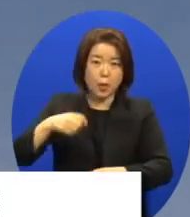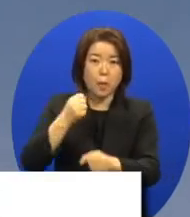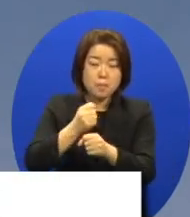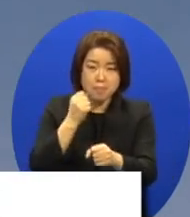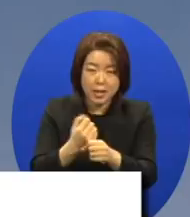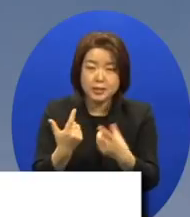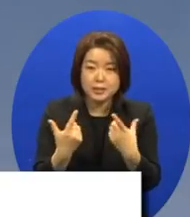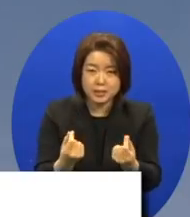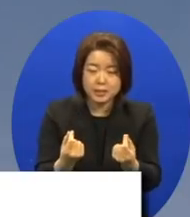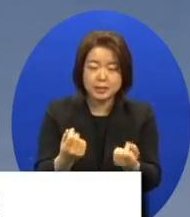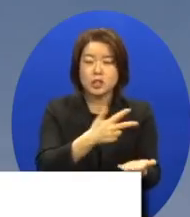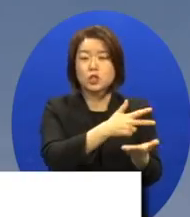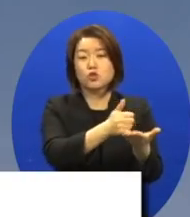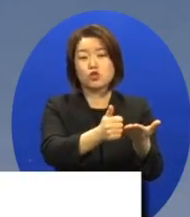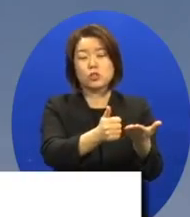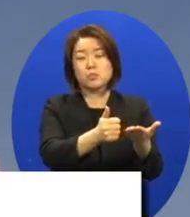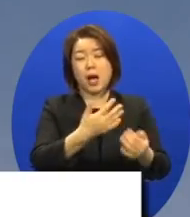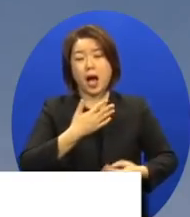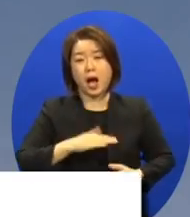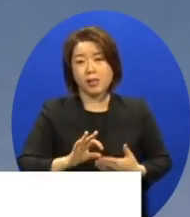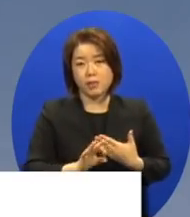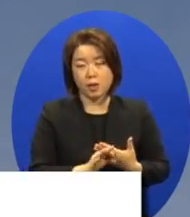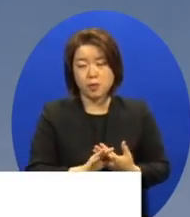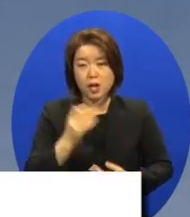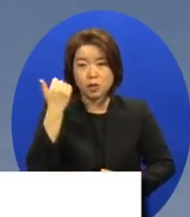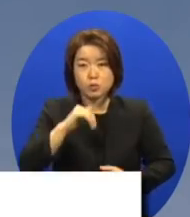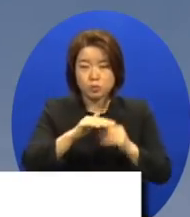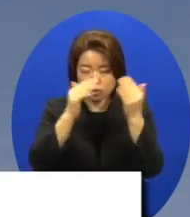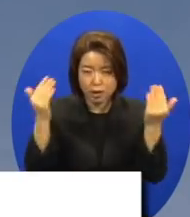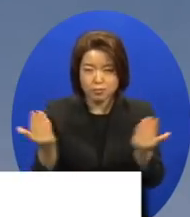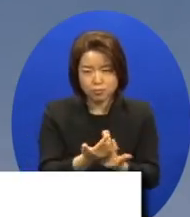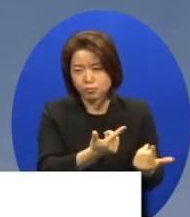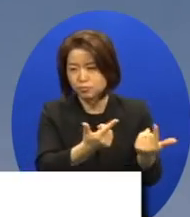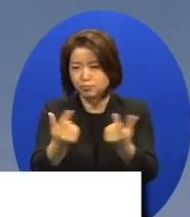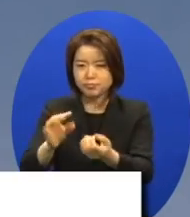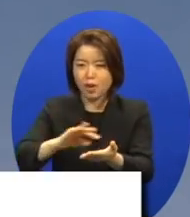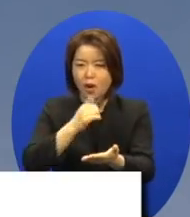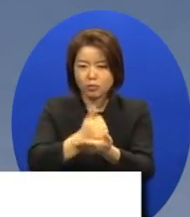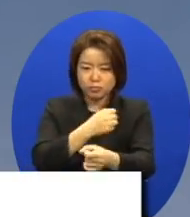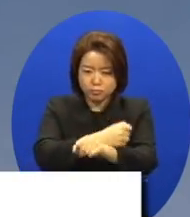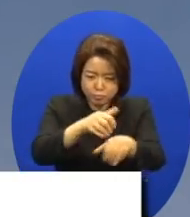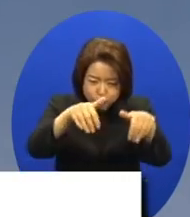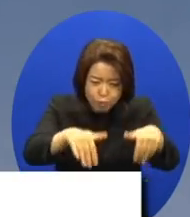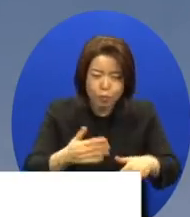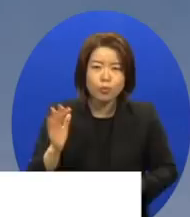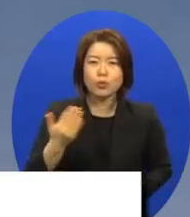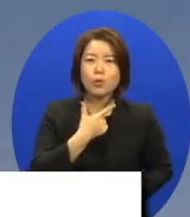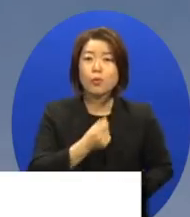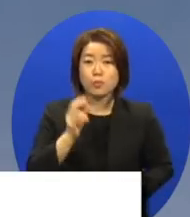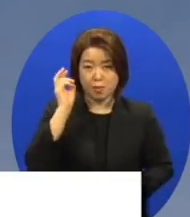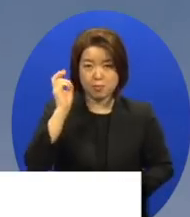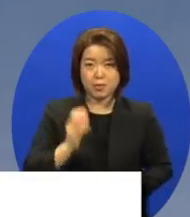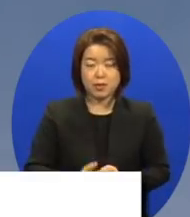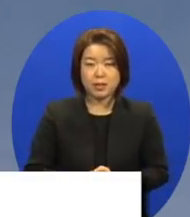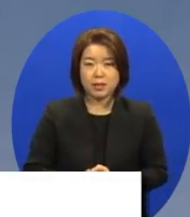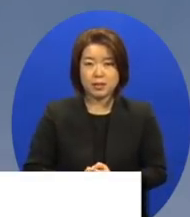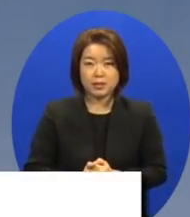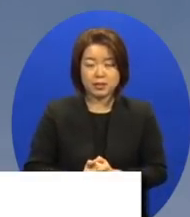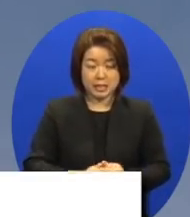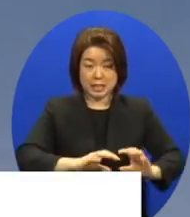주님을 여러분의 알고 나면 누구나 다 그리스도의 노예가 되고 싶을 겁니다 3